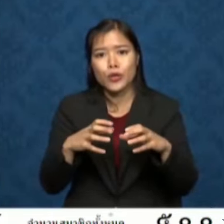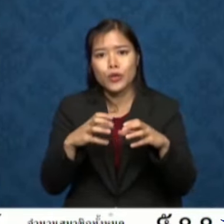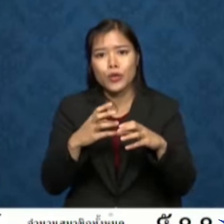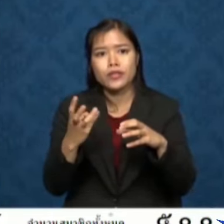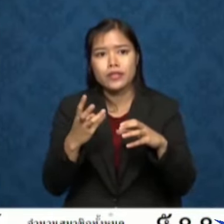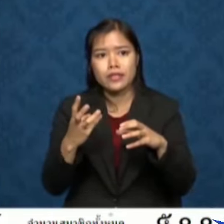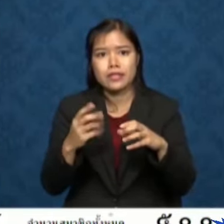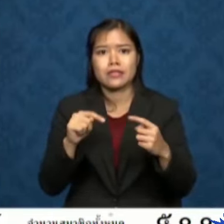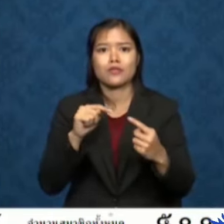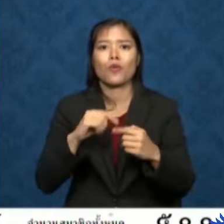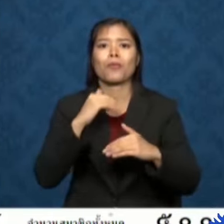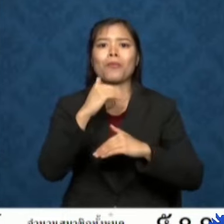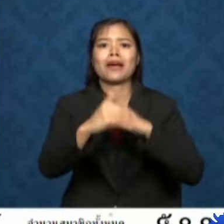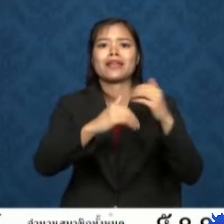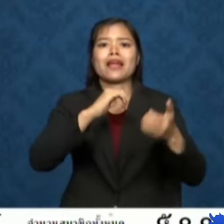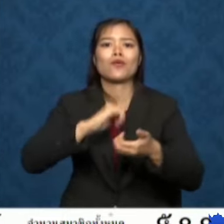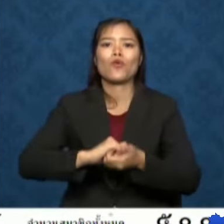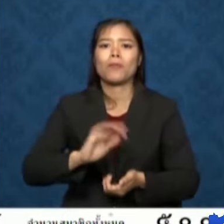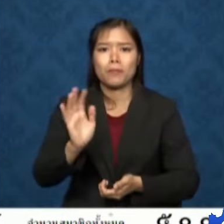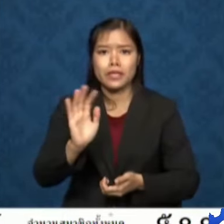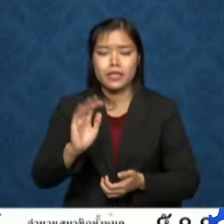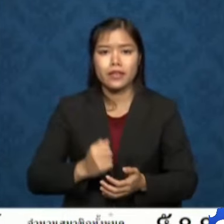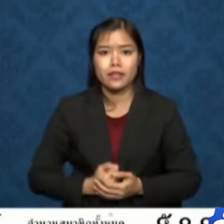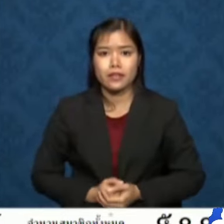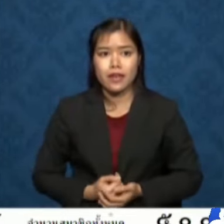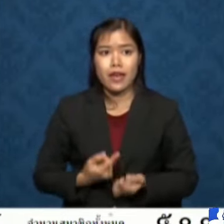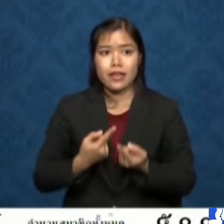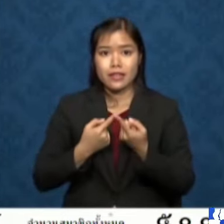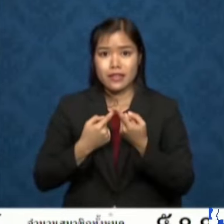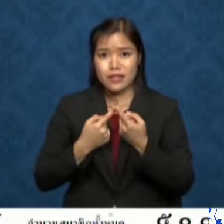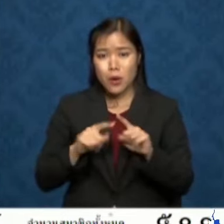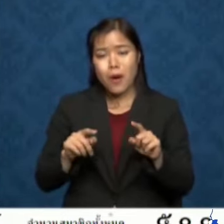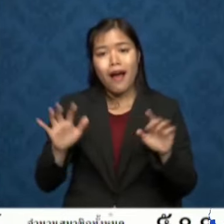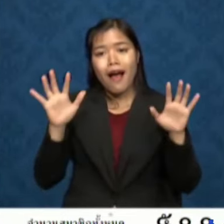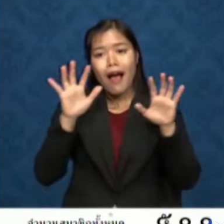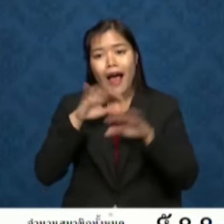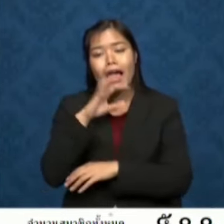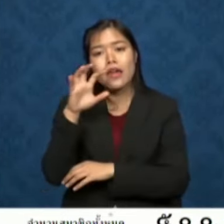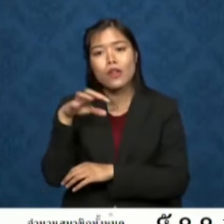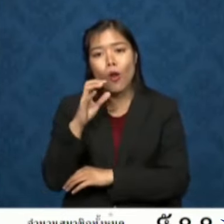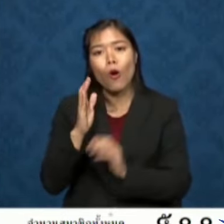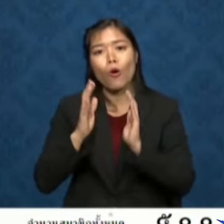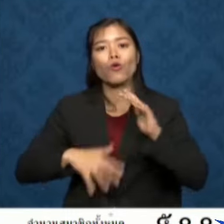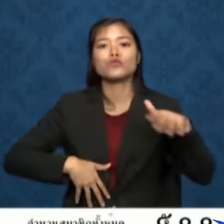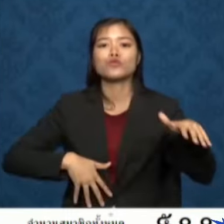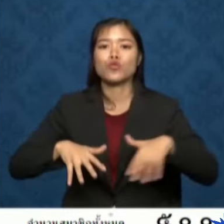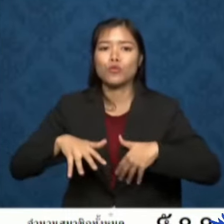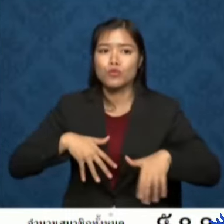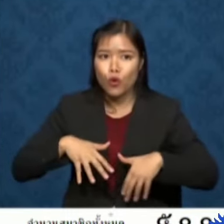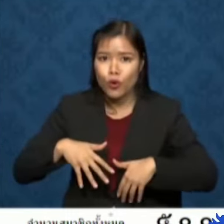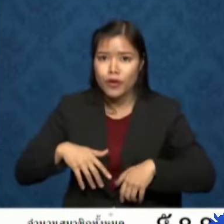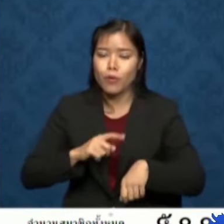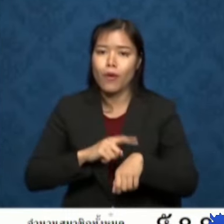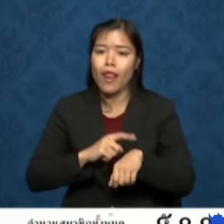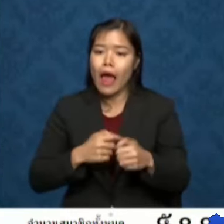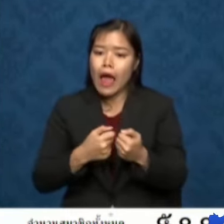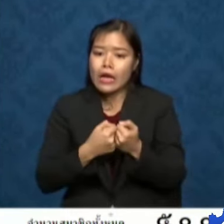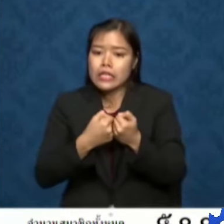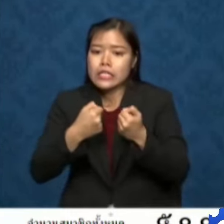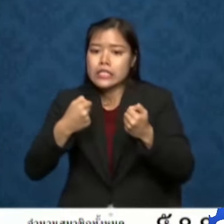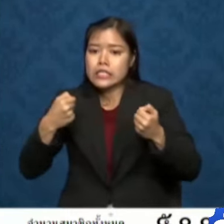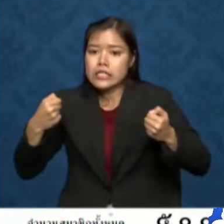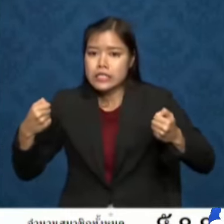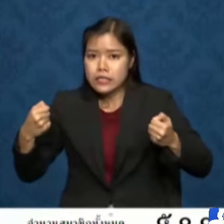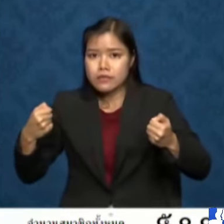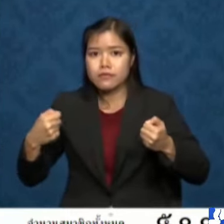ใช่การพัฒนาร่วมกันแน่ๆแต่กำลังเป็นการเล่นละครหลอกลวงตบตาประชาชนเพื่อซื้อเวลาการปฏิรูปกองทัพ